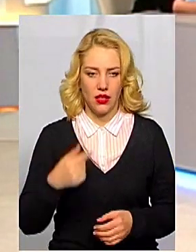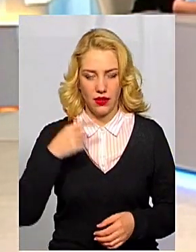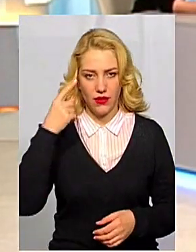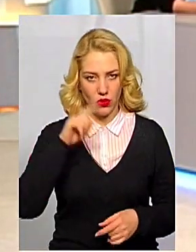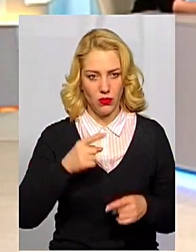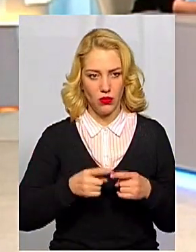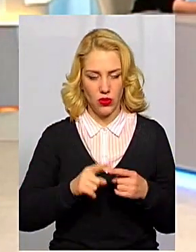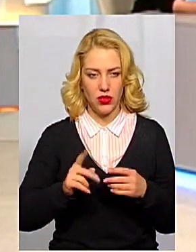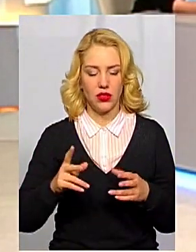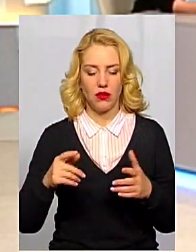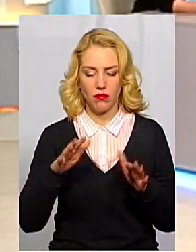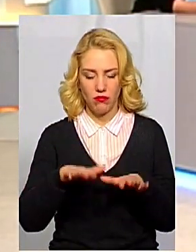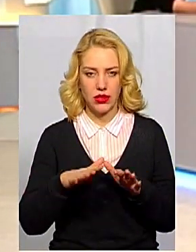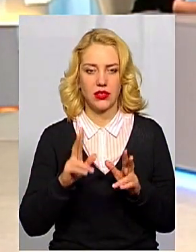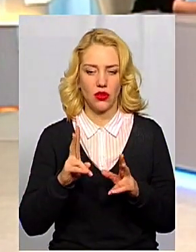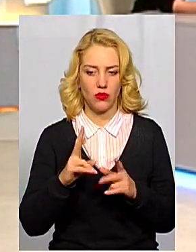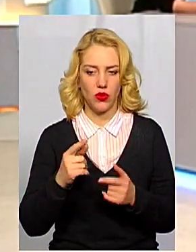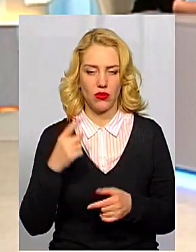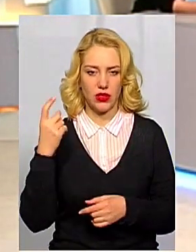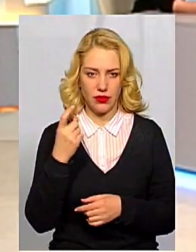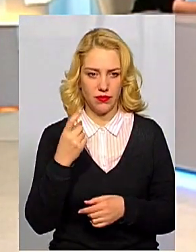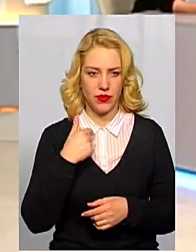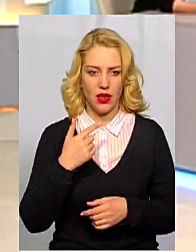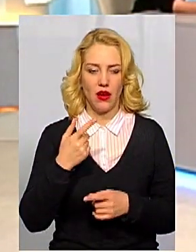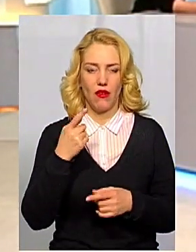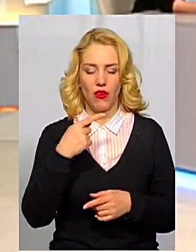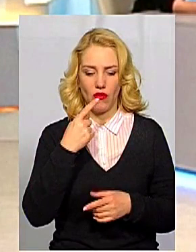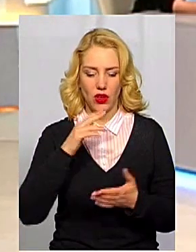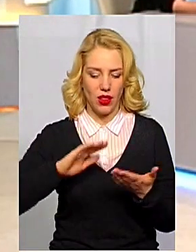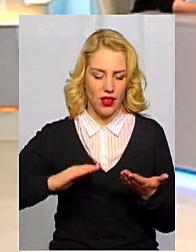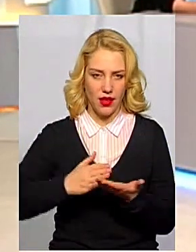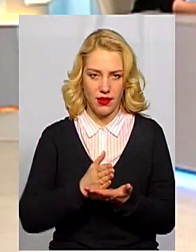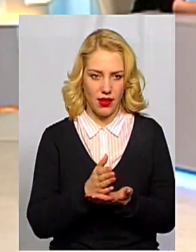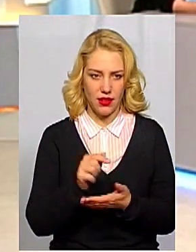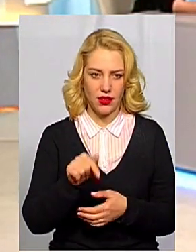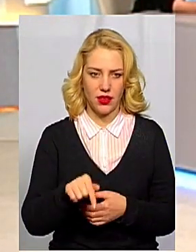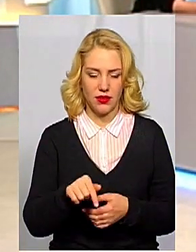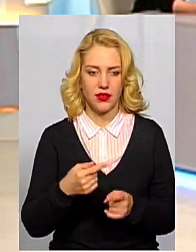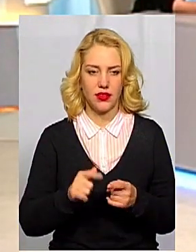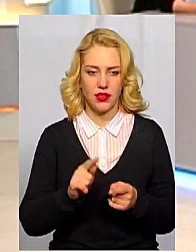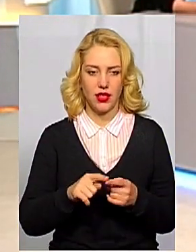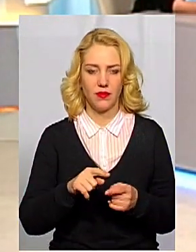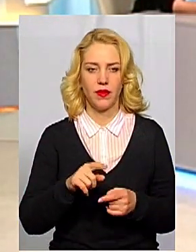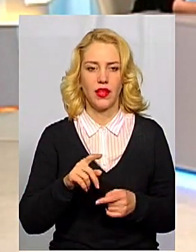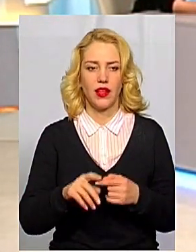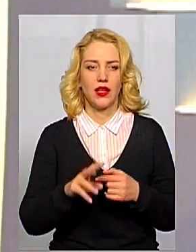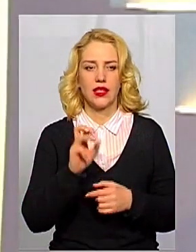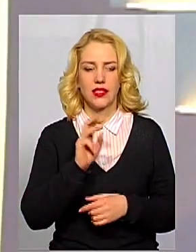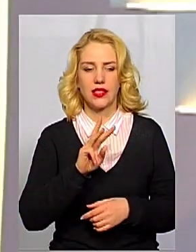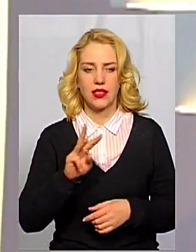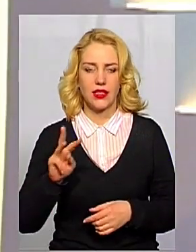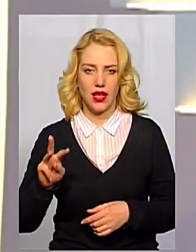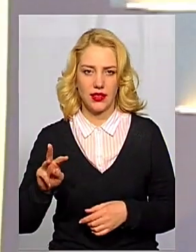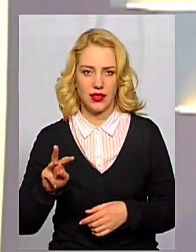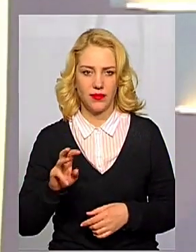які ділянки йде мова і кому вони належать. Ви тільки що згадали про інтерактивну карту, ви маєте на увазі карту з сайту ЛІАЦ,